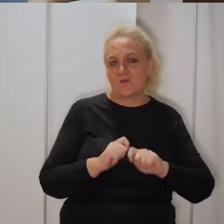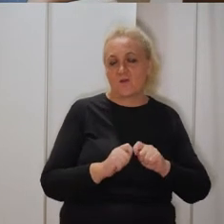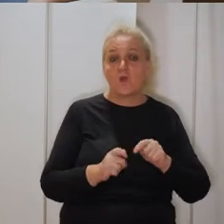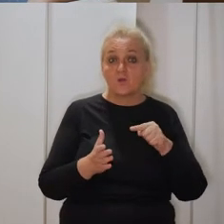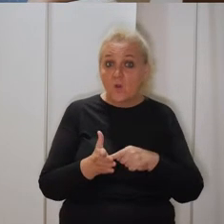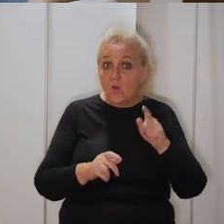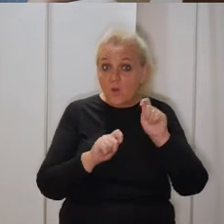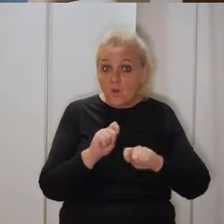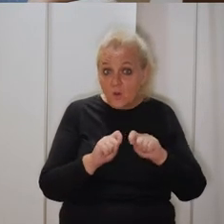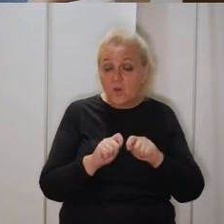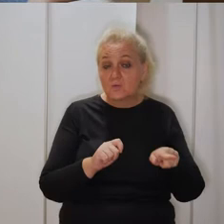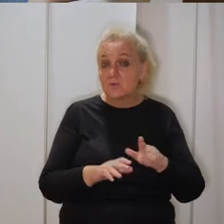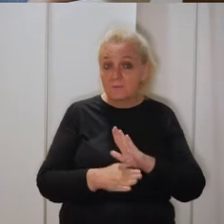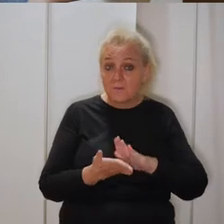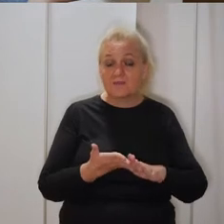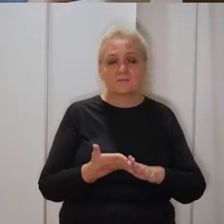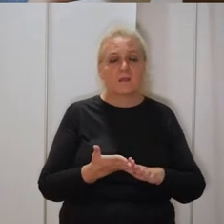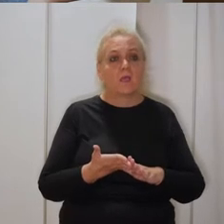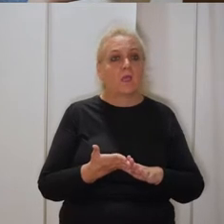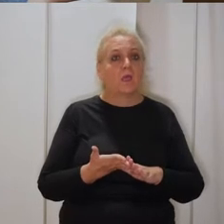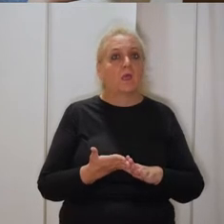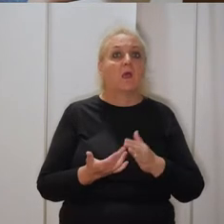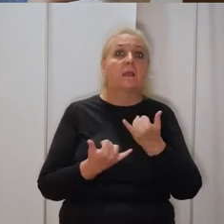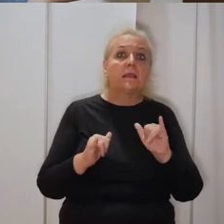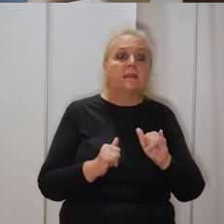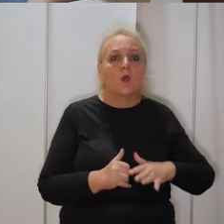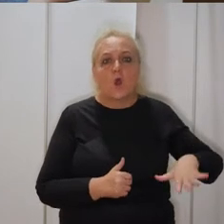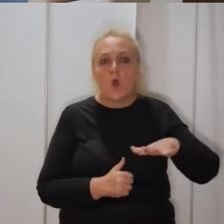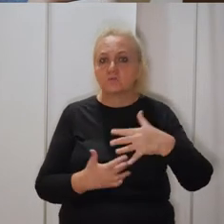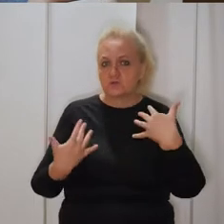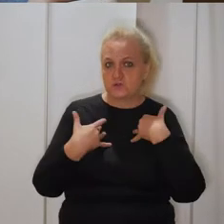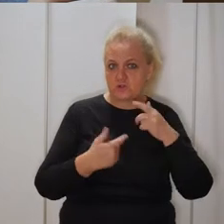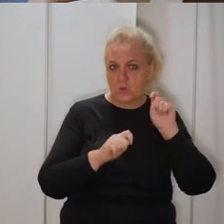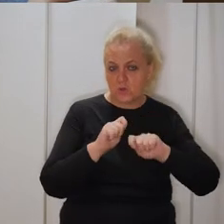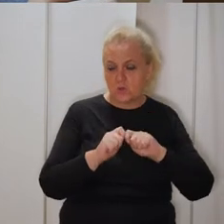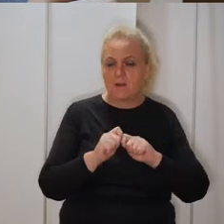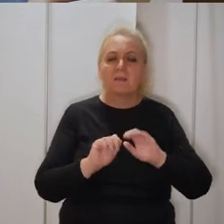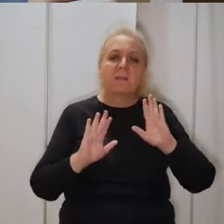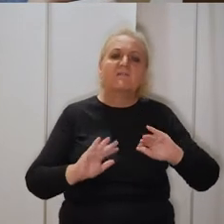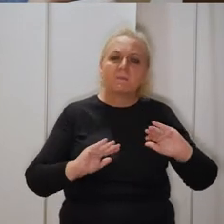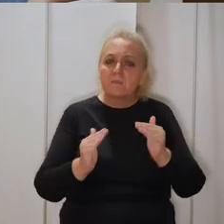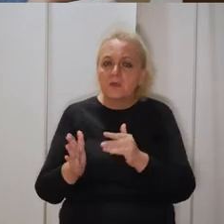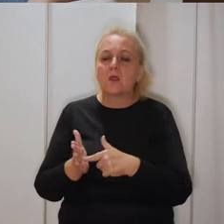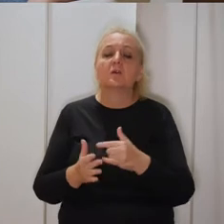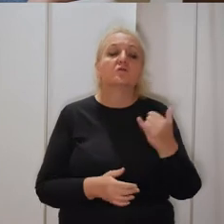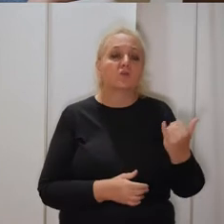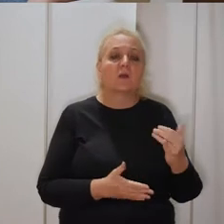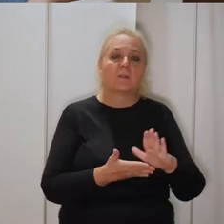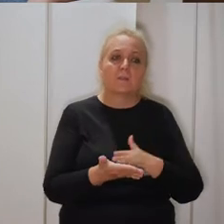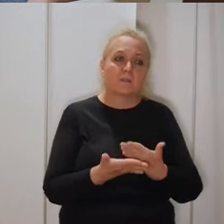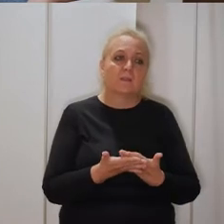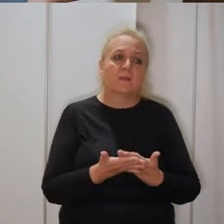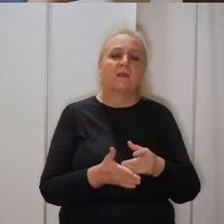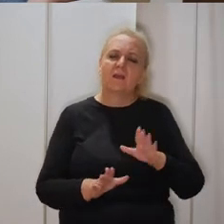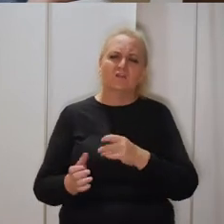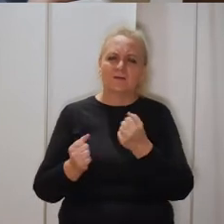tej kontroli potem przejawia się w kontrolowaniu różnych innych sfer życia, czy to takich mniejszych, gdzie na przykład dziecko, bo na razie będziemy